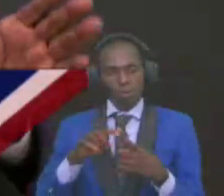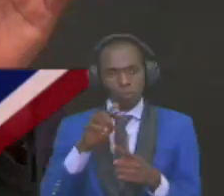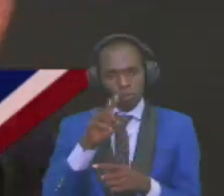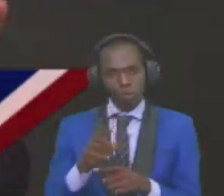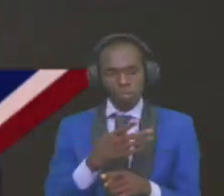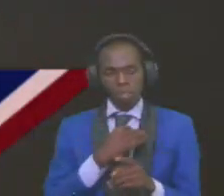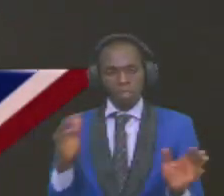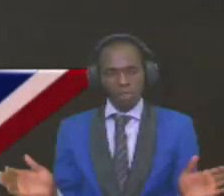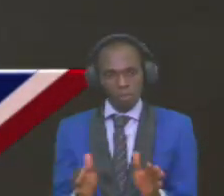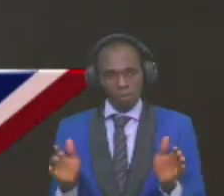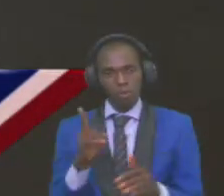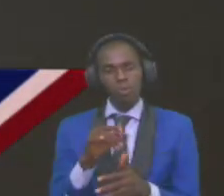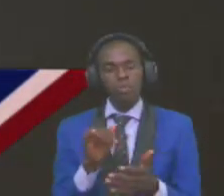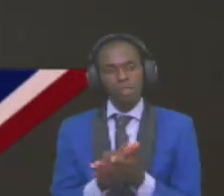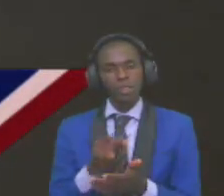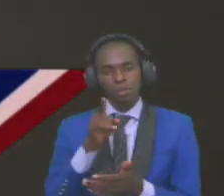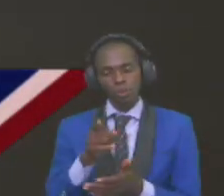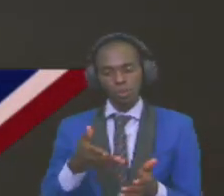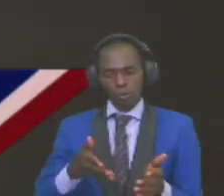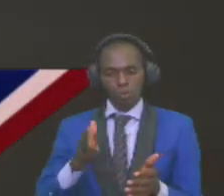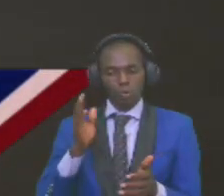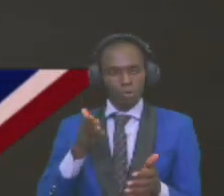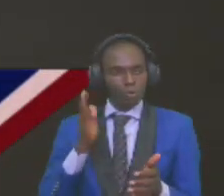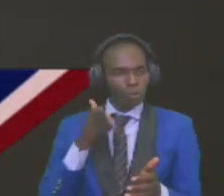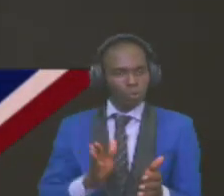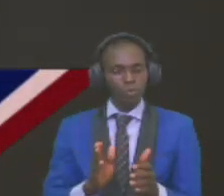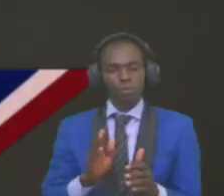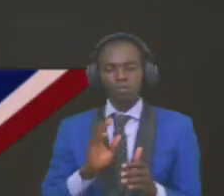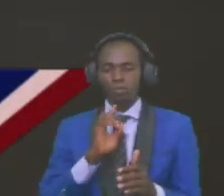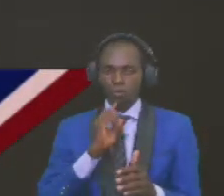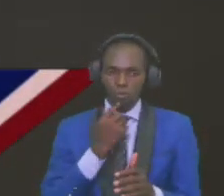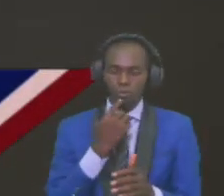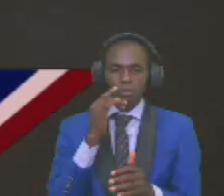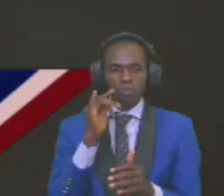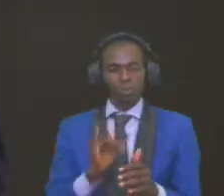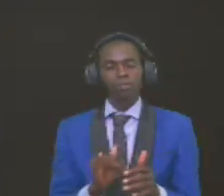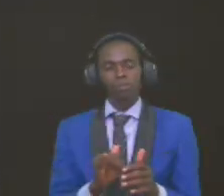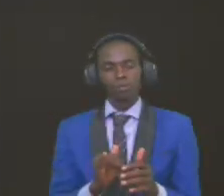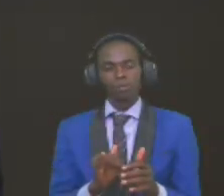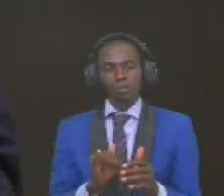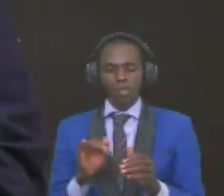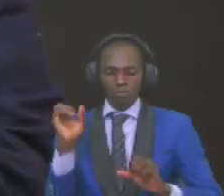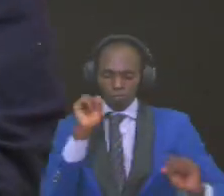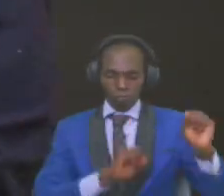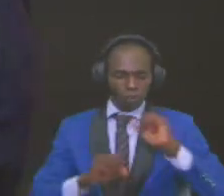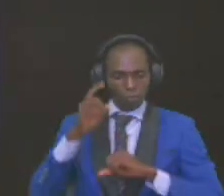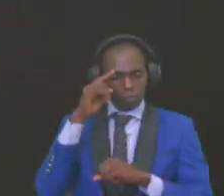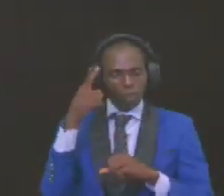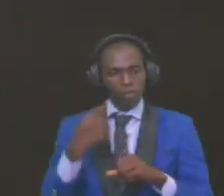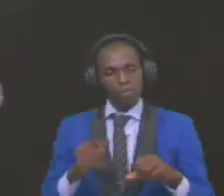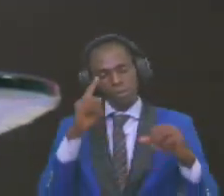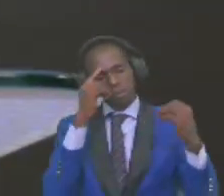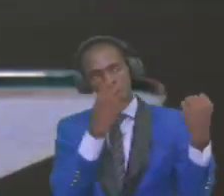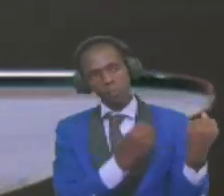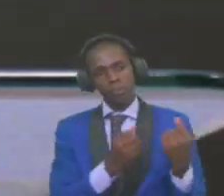exhorter à combattre pour la foi qui a été transmise au